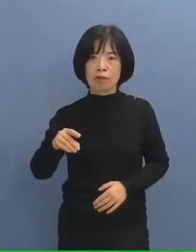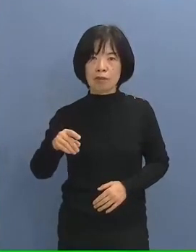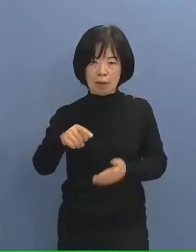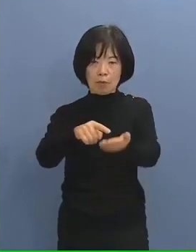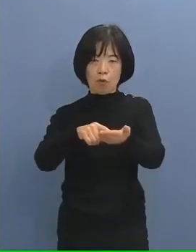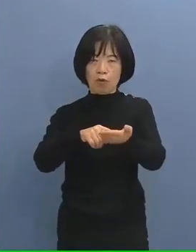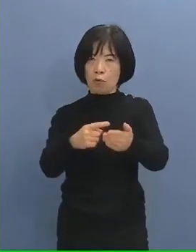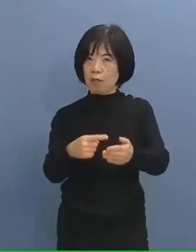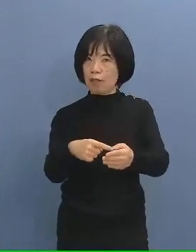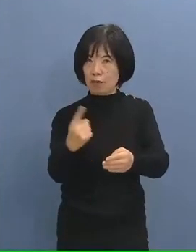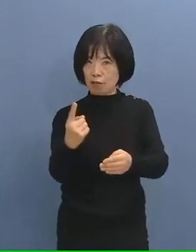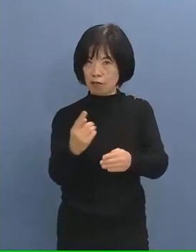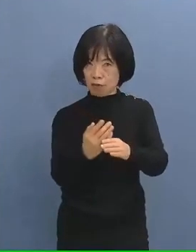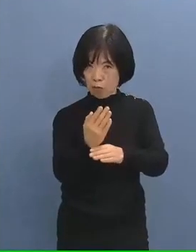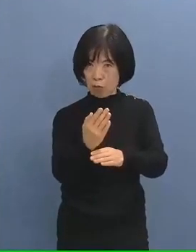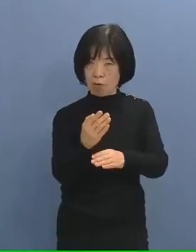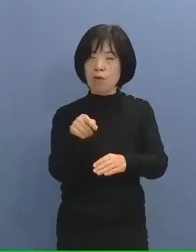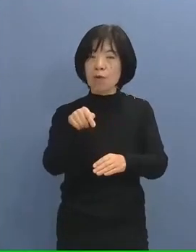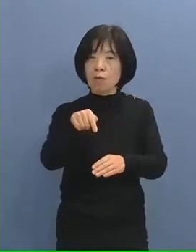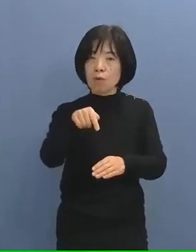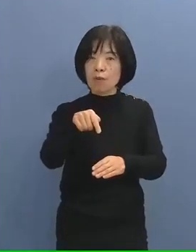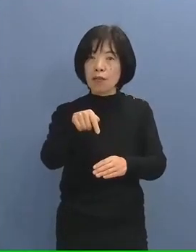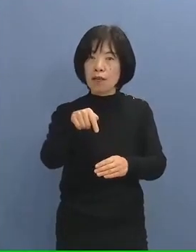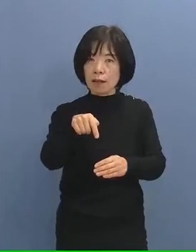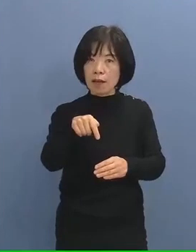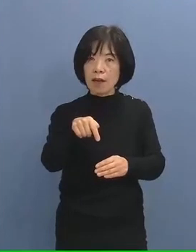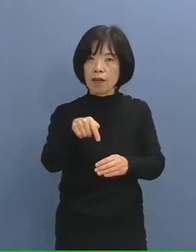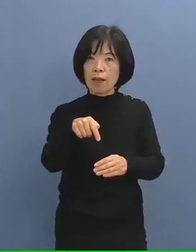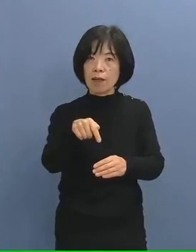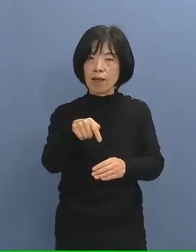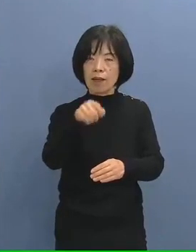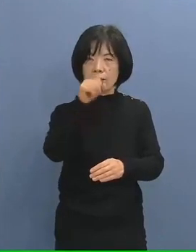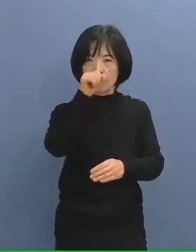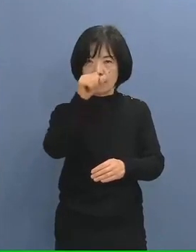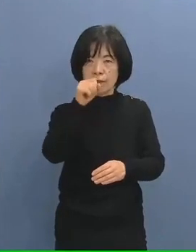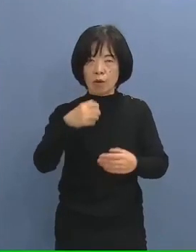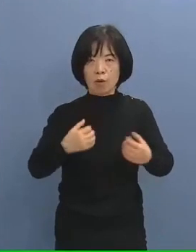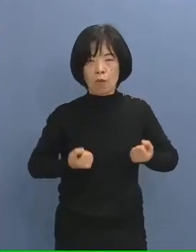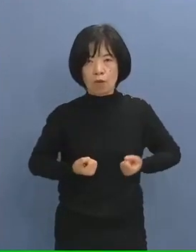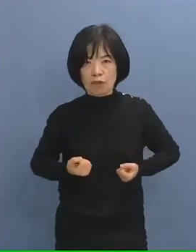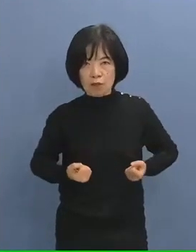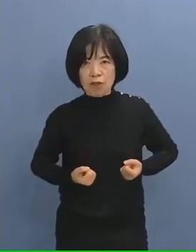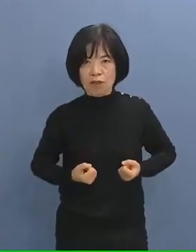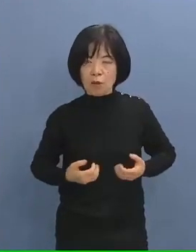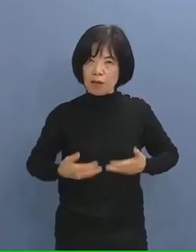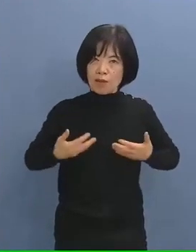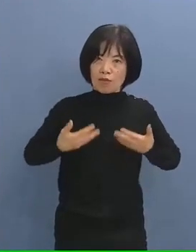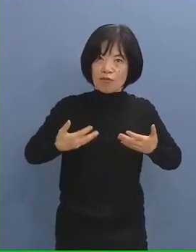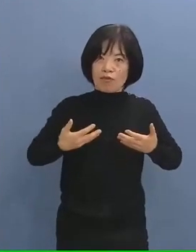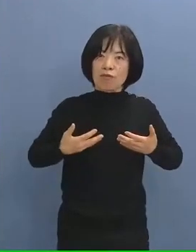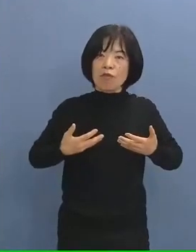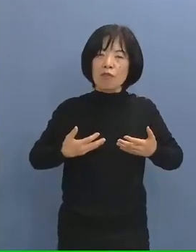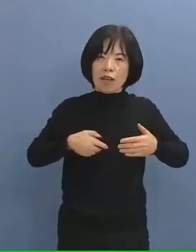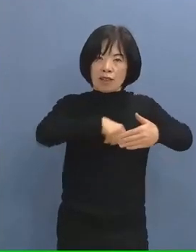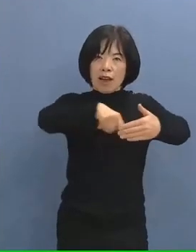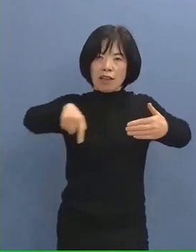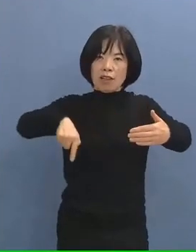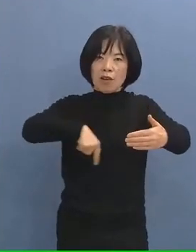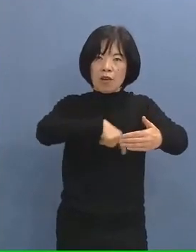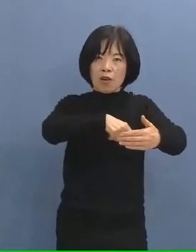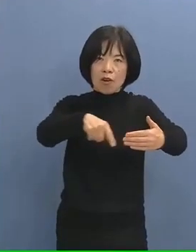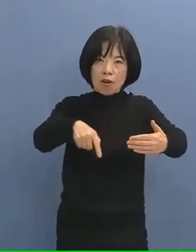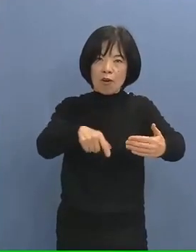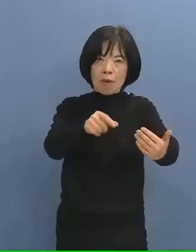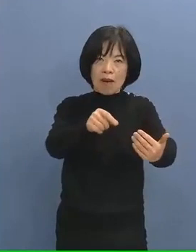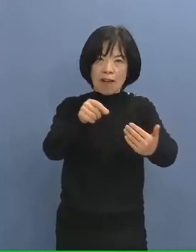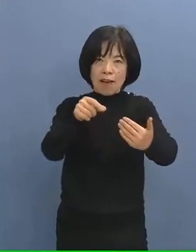し込みがあって、ここからよりこう、ある種面白い、なんかこうワクワクするようなコンテンツをどのようにこう磨き上げ